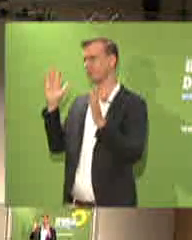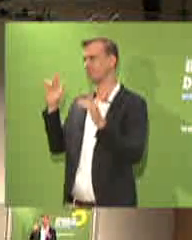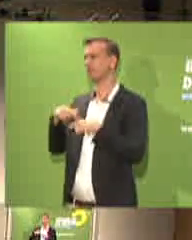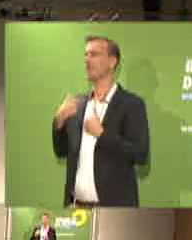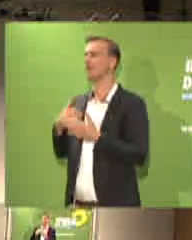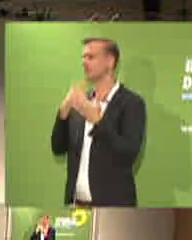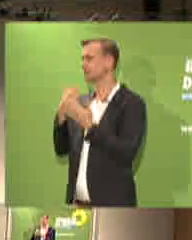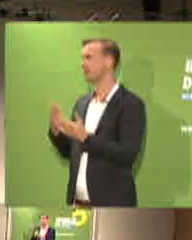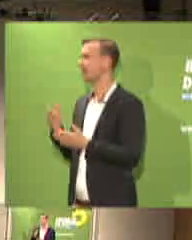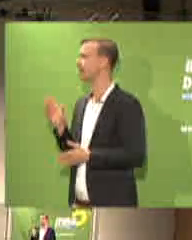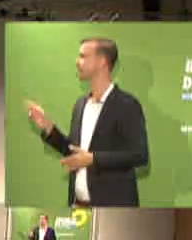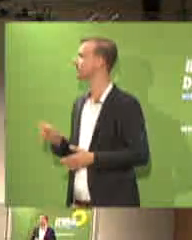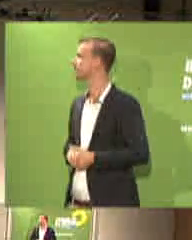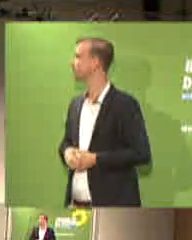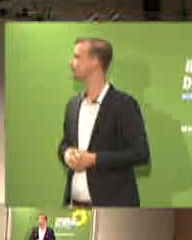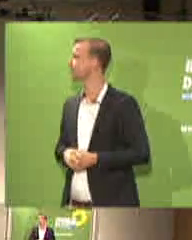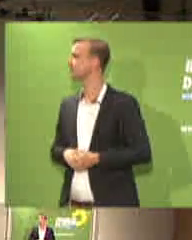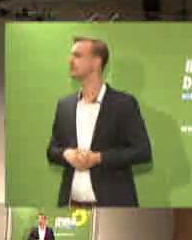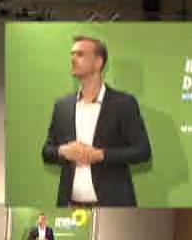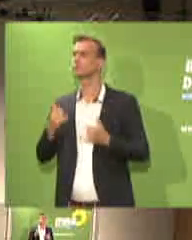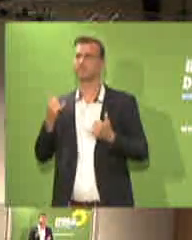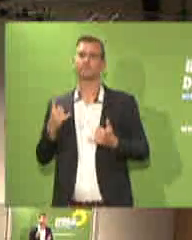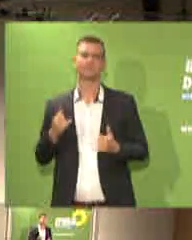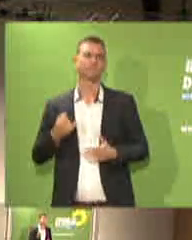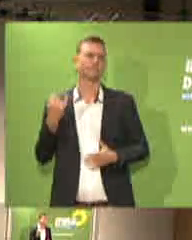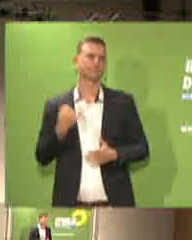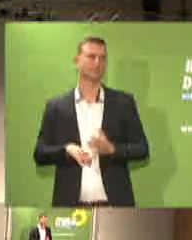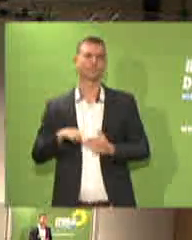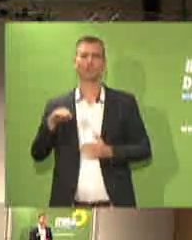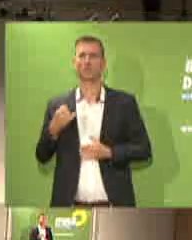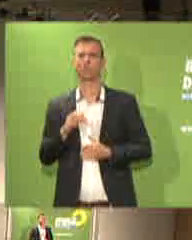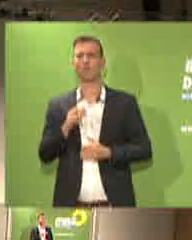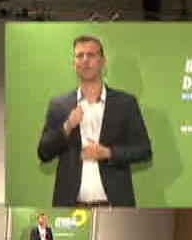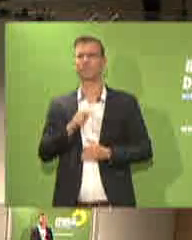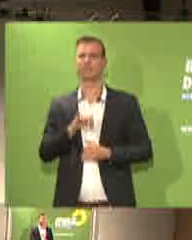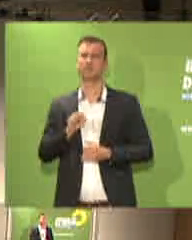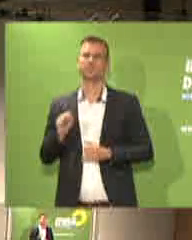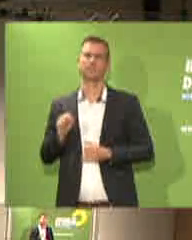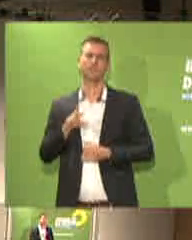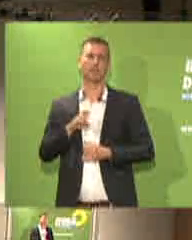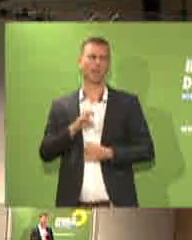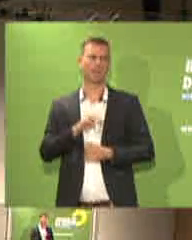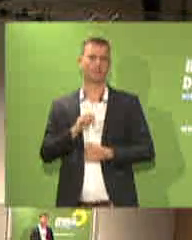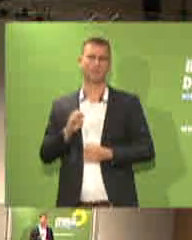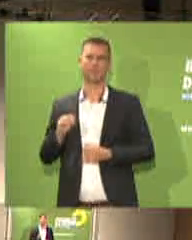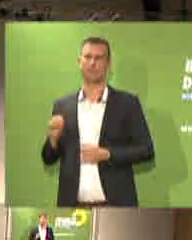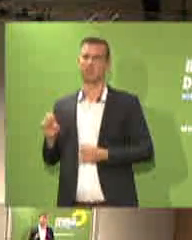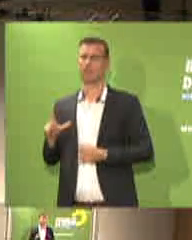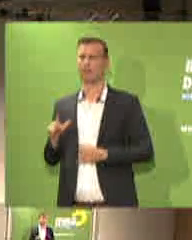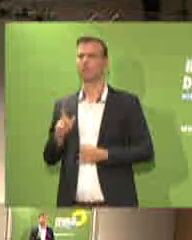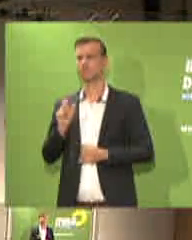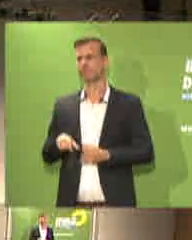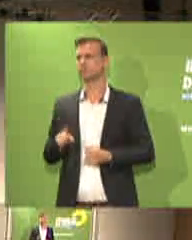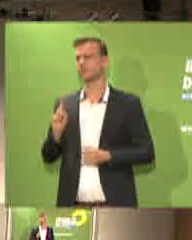Herzlichen Dank, Karen. Und nun, last but not least, Johannes Remmel. Und auch du